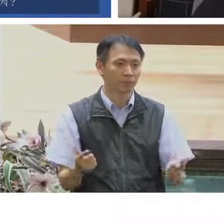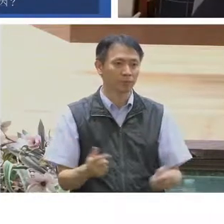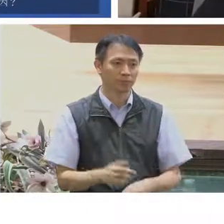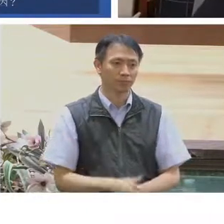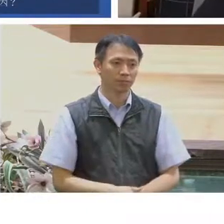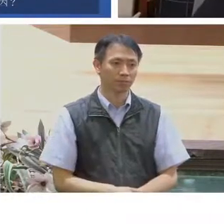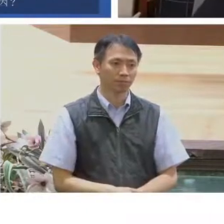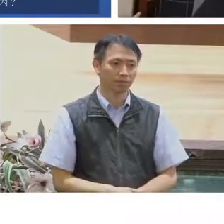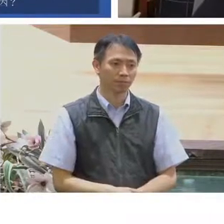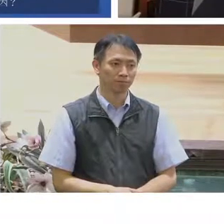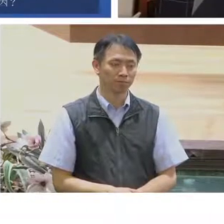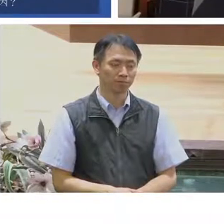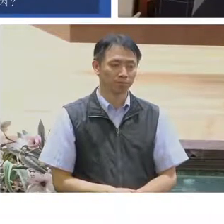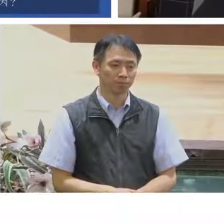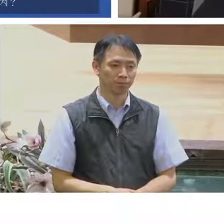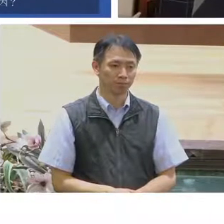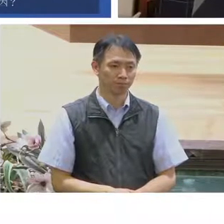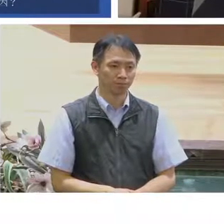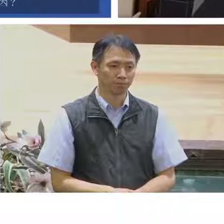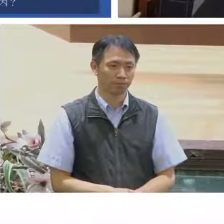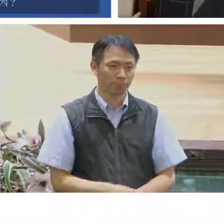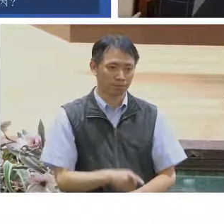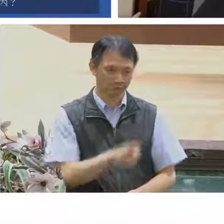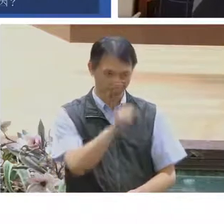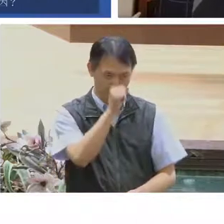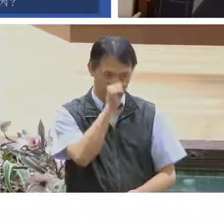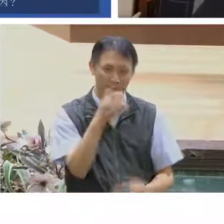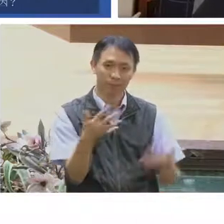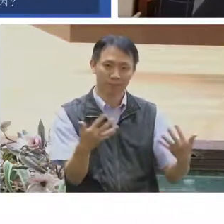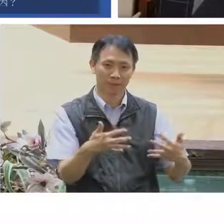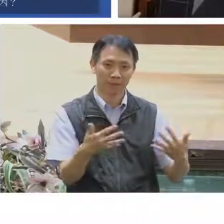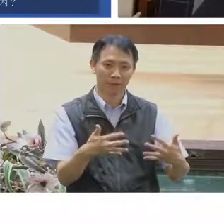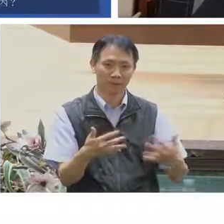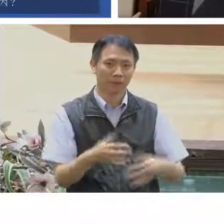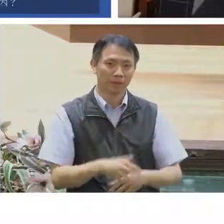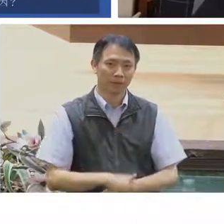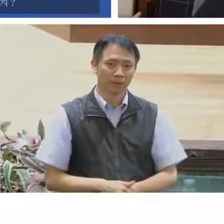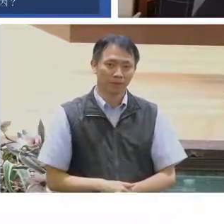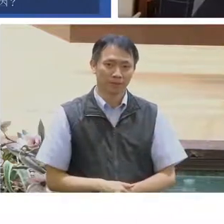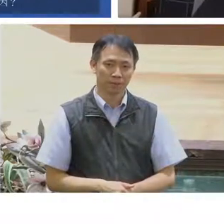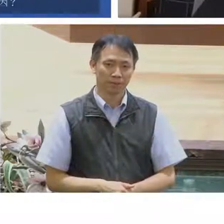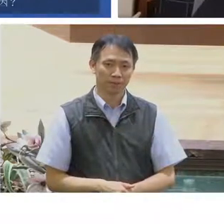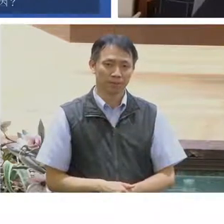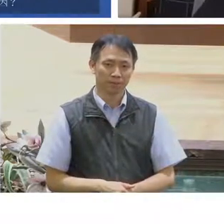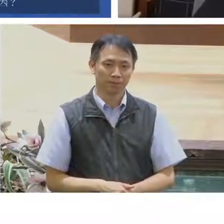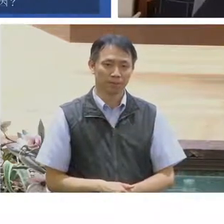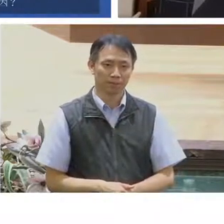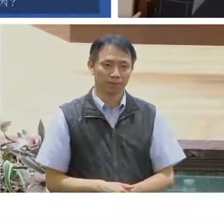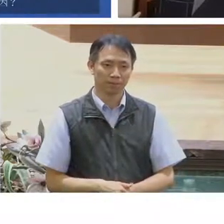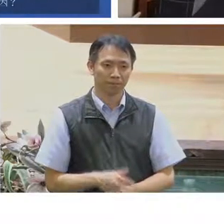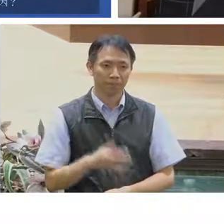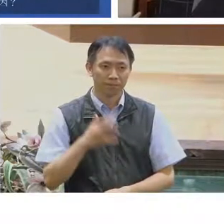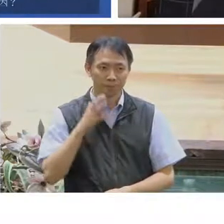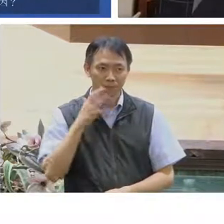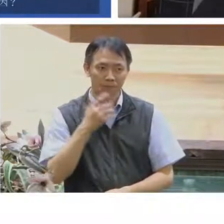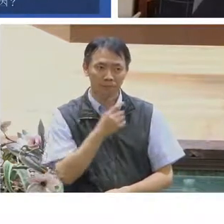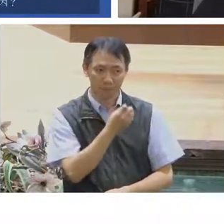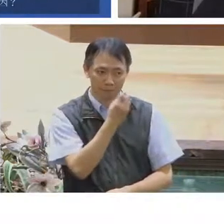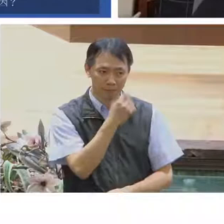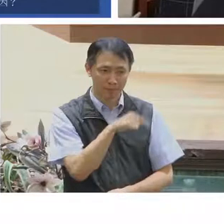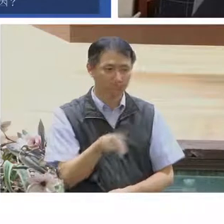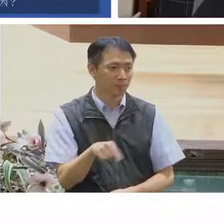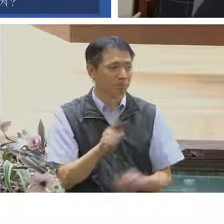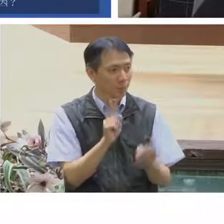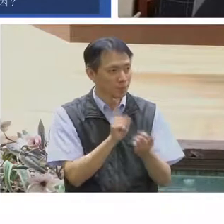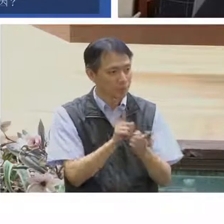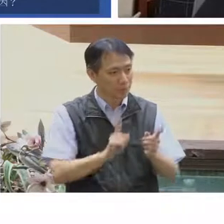了？就是这个是这个很好的问题，因为的就是这个就原因很多，但是总结来说就是对这